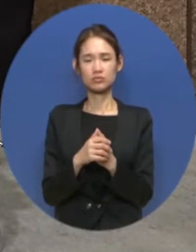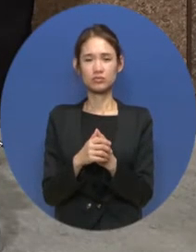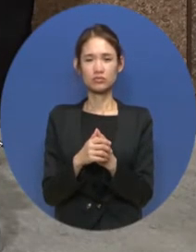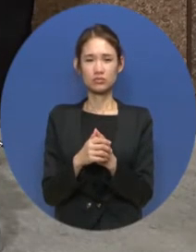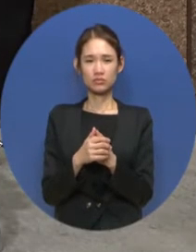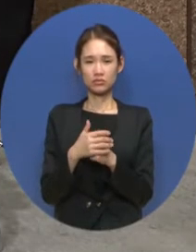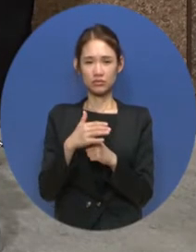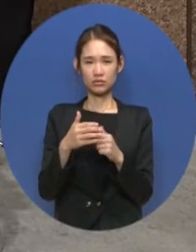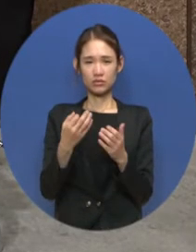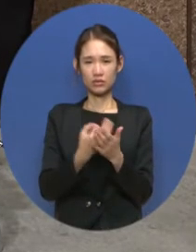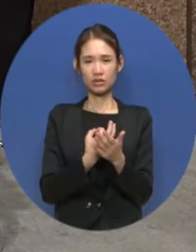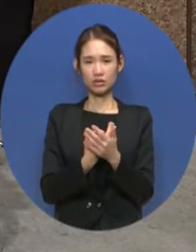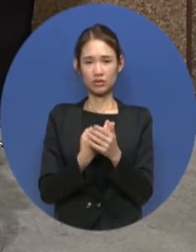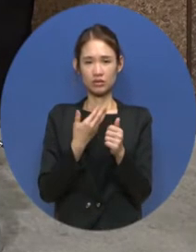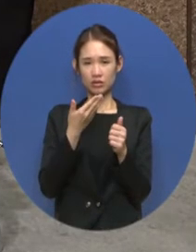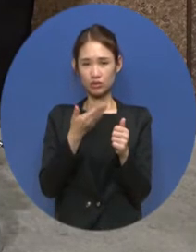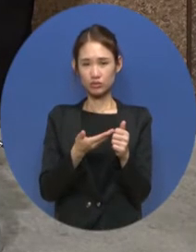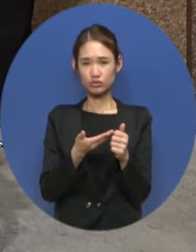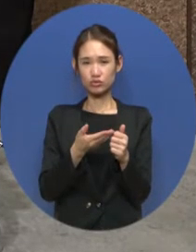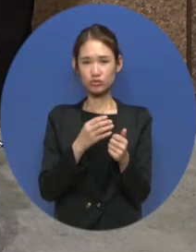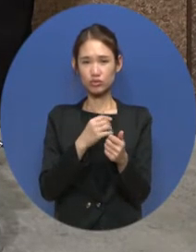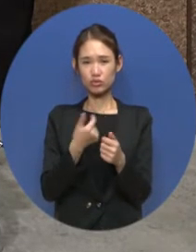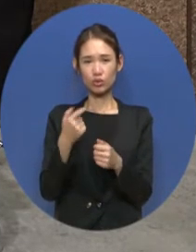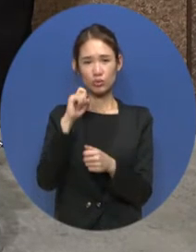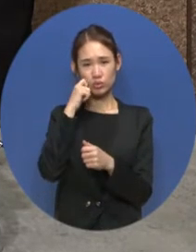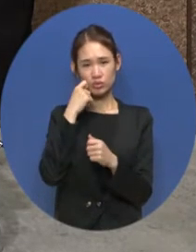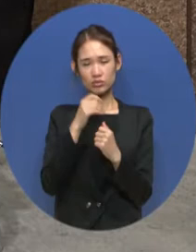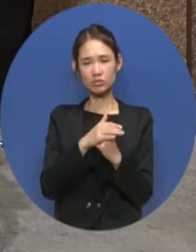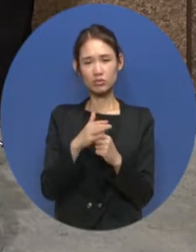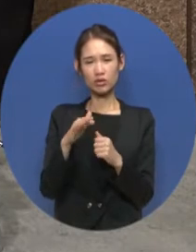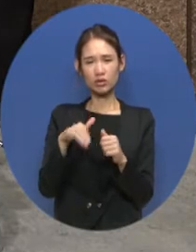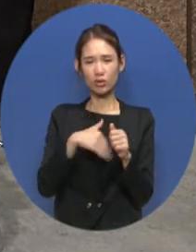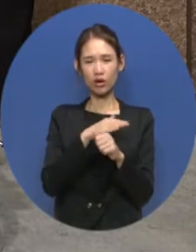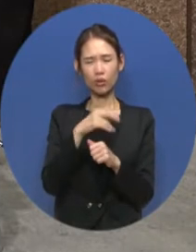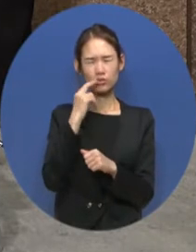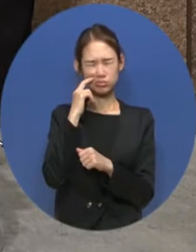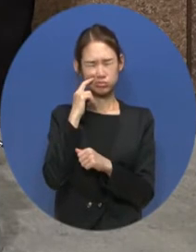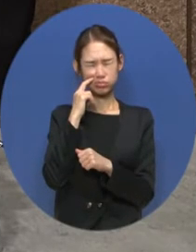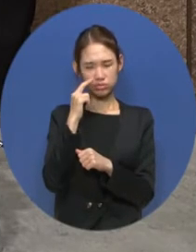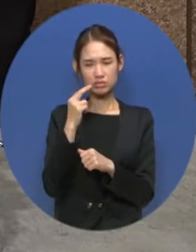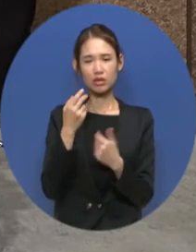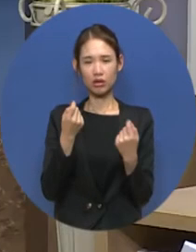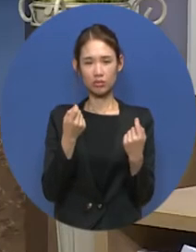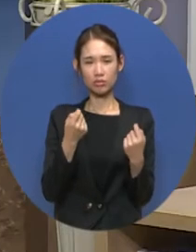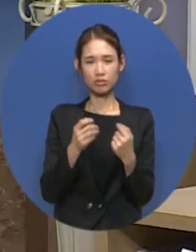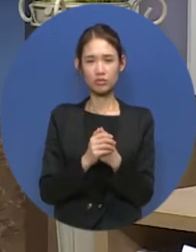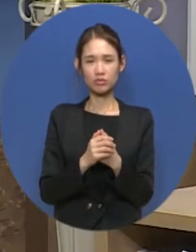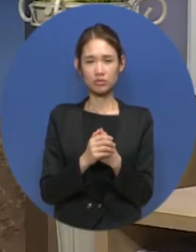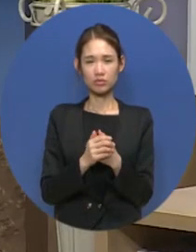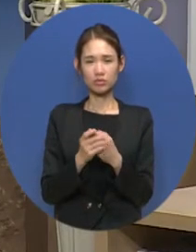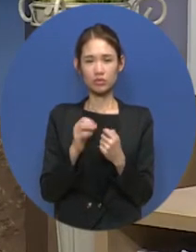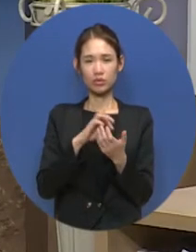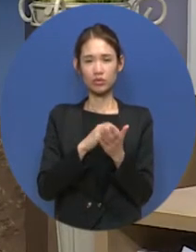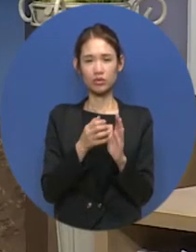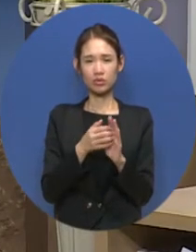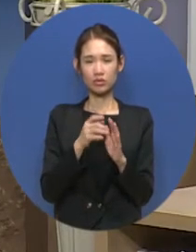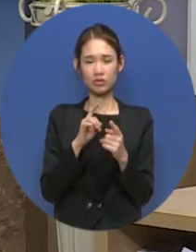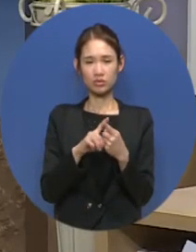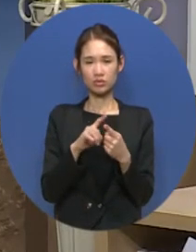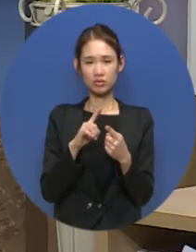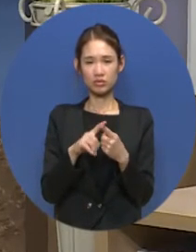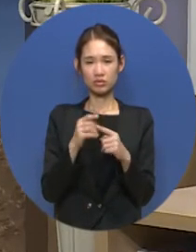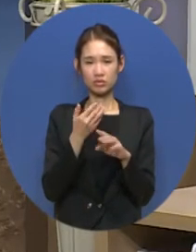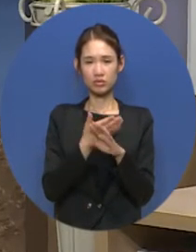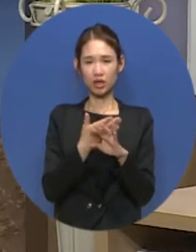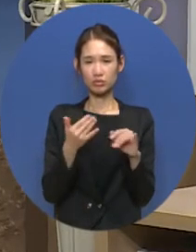급여를 지급하는 것조차 어려운 상황이면 굉장히 심각한 상황인 것 같은데, 네. 이 부분에 대해서